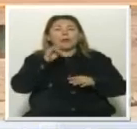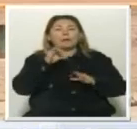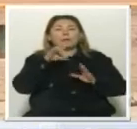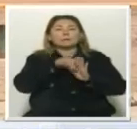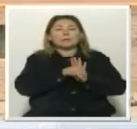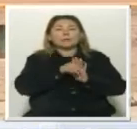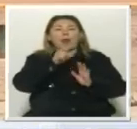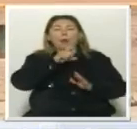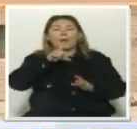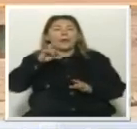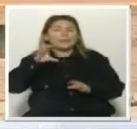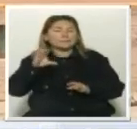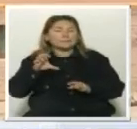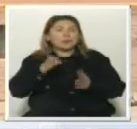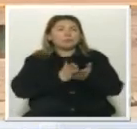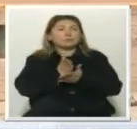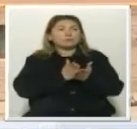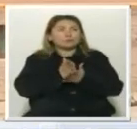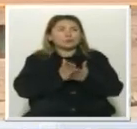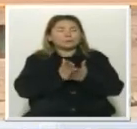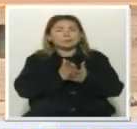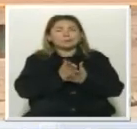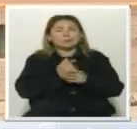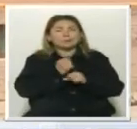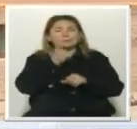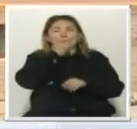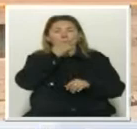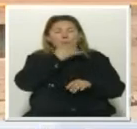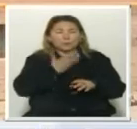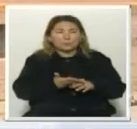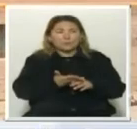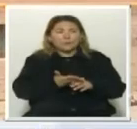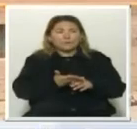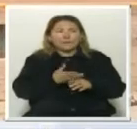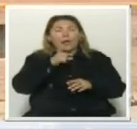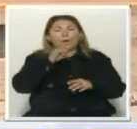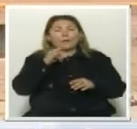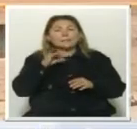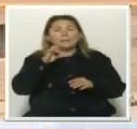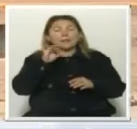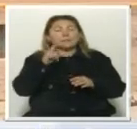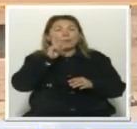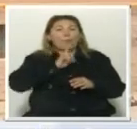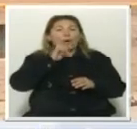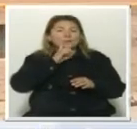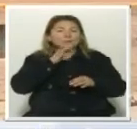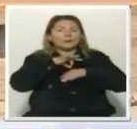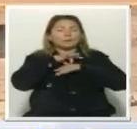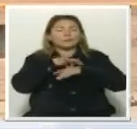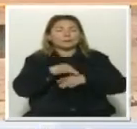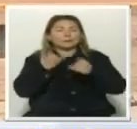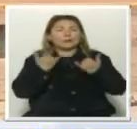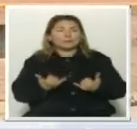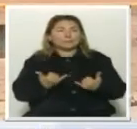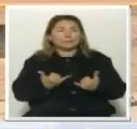өтпегендіктен АОС оны обслуживание жасай алмай отыр. Енді алдында АОС-тың балансына уақытша деп өткіздікте, енді